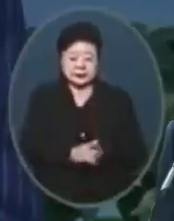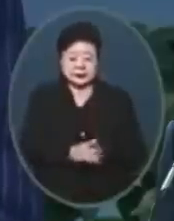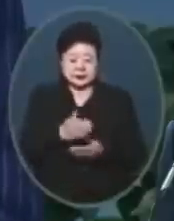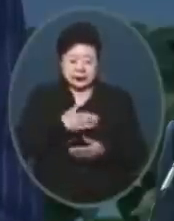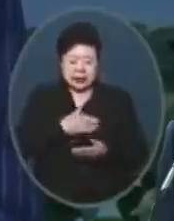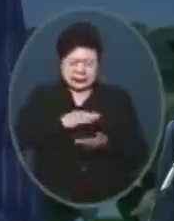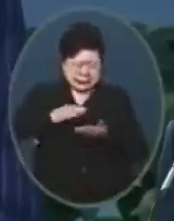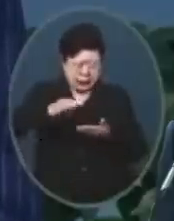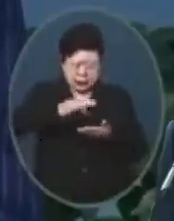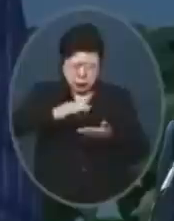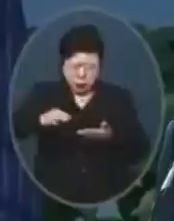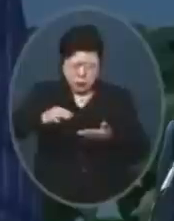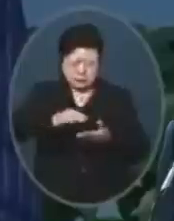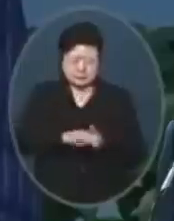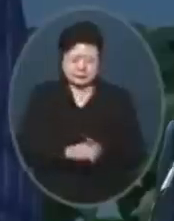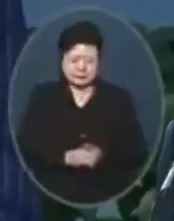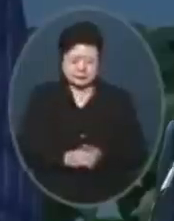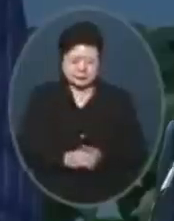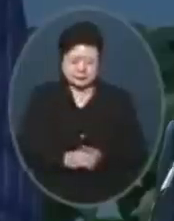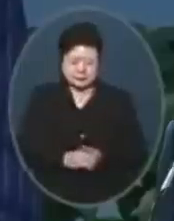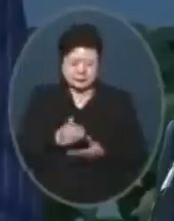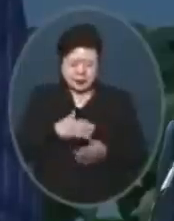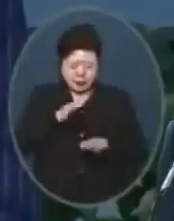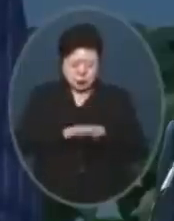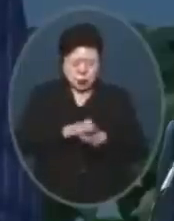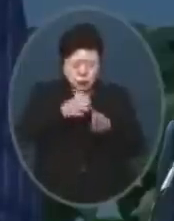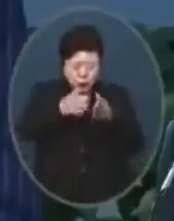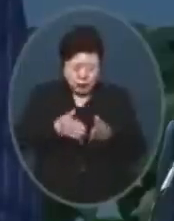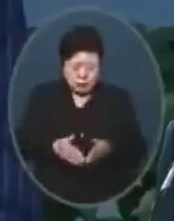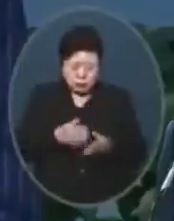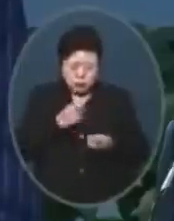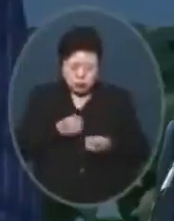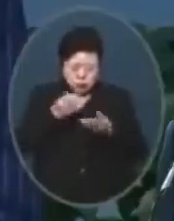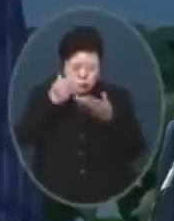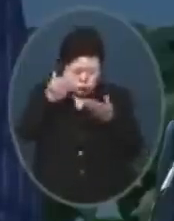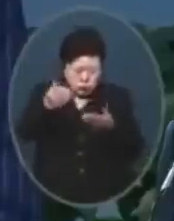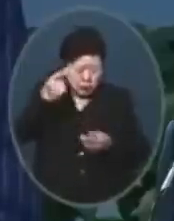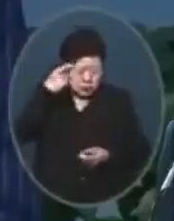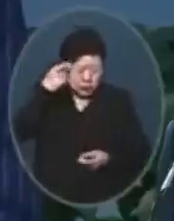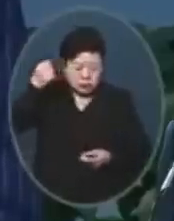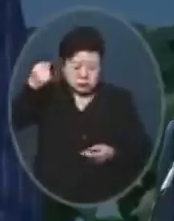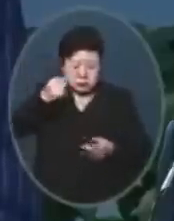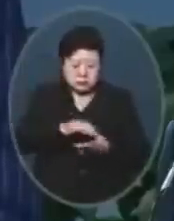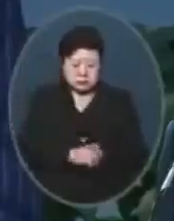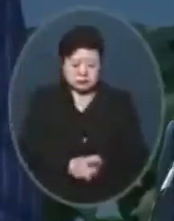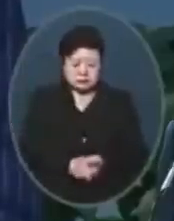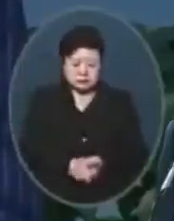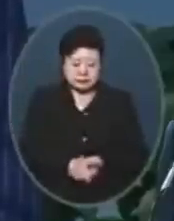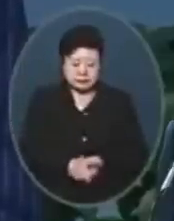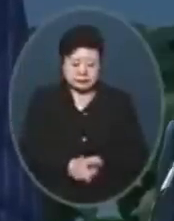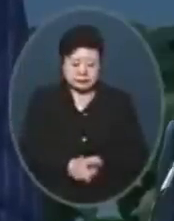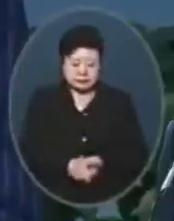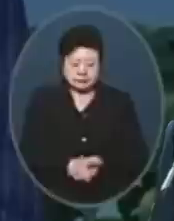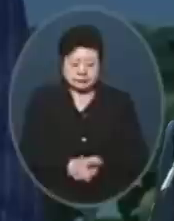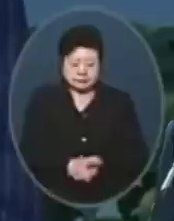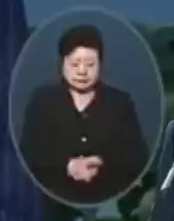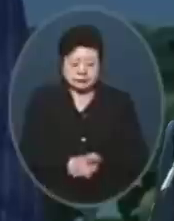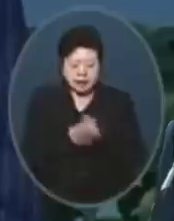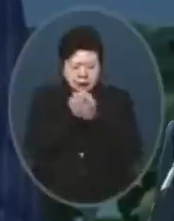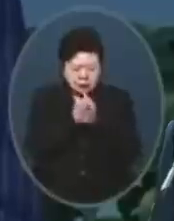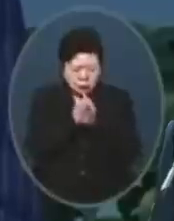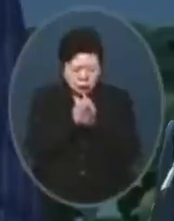나를 사용해서 나의 손을 통해서 축복해 주실 것이라고 그래서